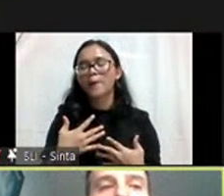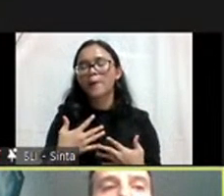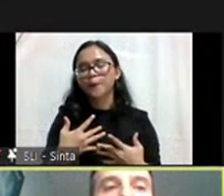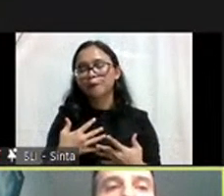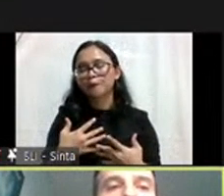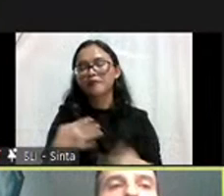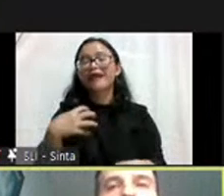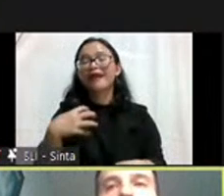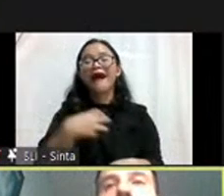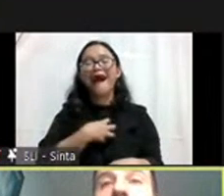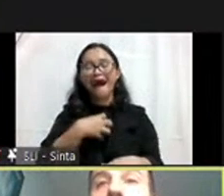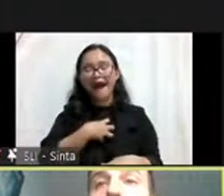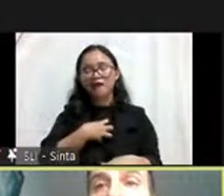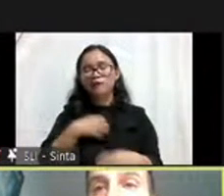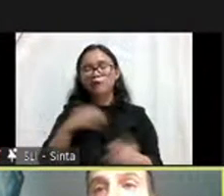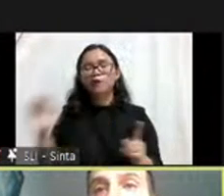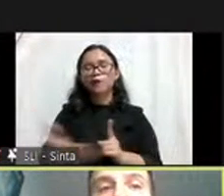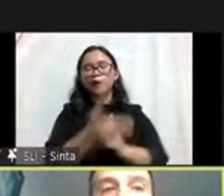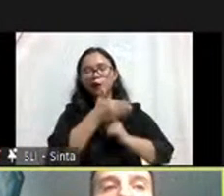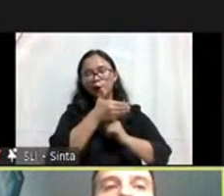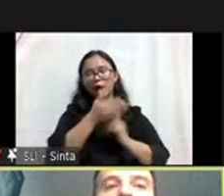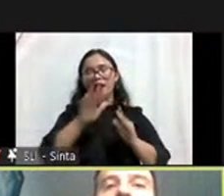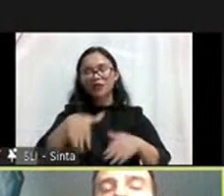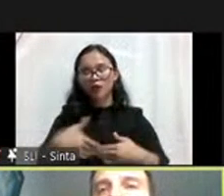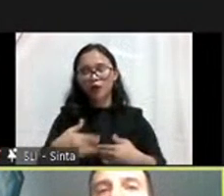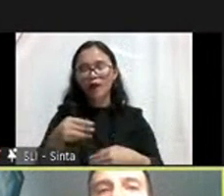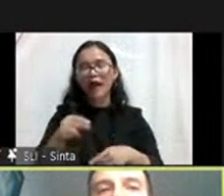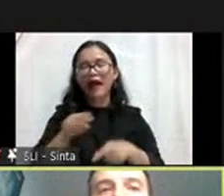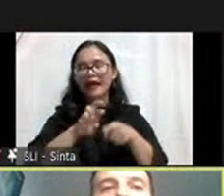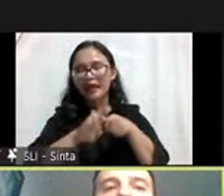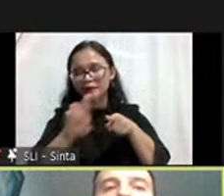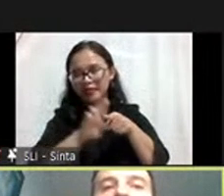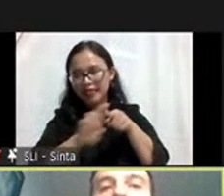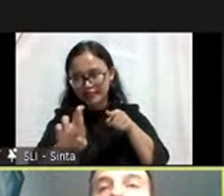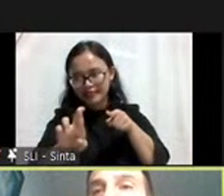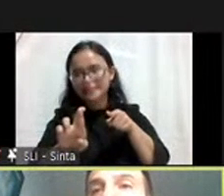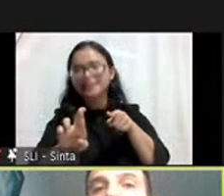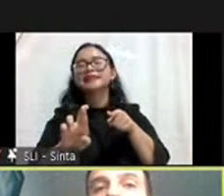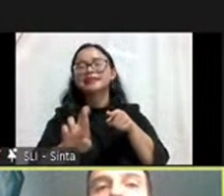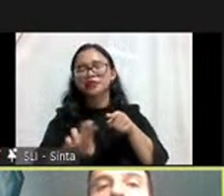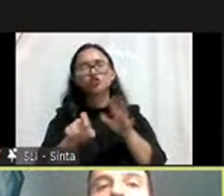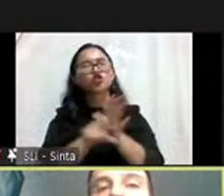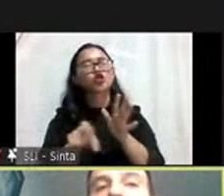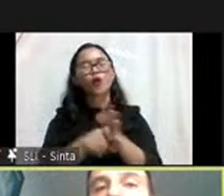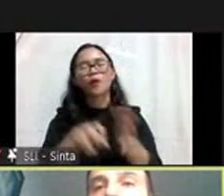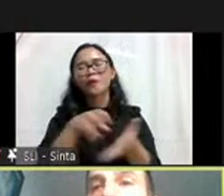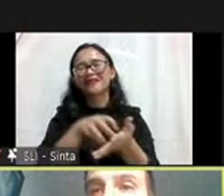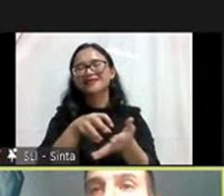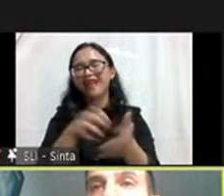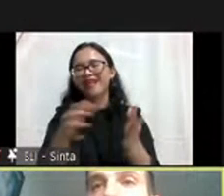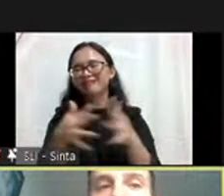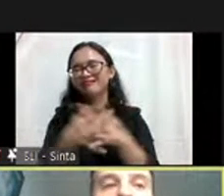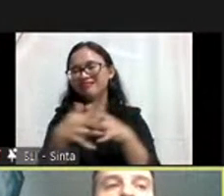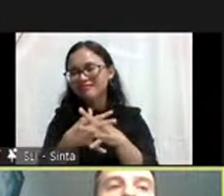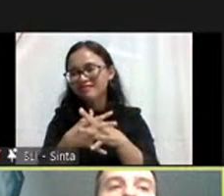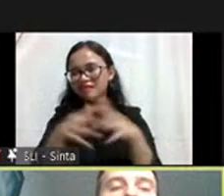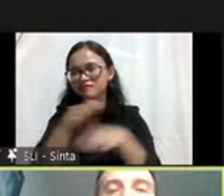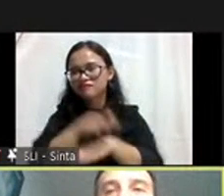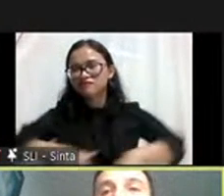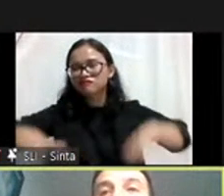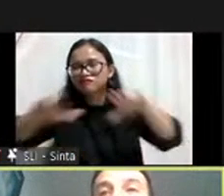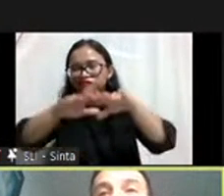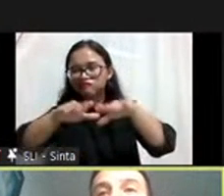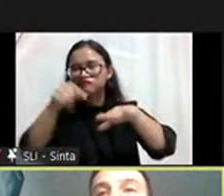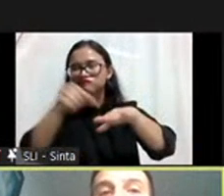rehabilitasi serta perlindungan terutama untuk isu-isu yang lintas batas dan misalnya kasus lahan itu menjadi salah satu ee